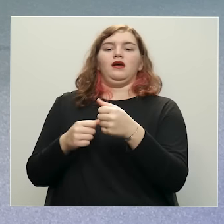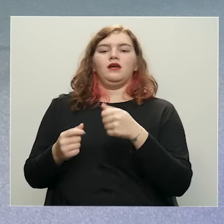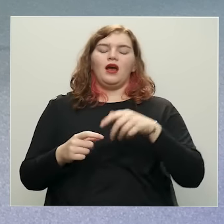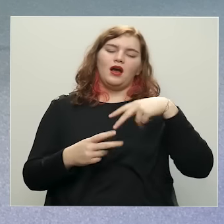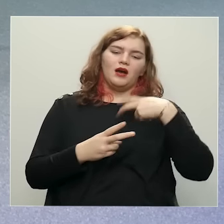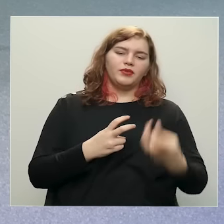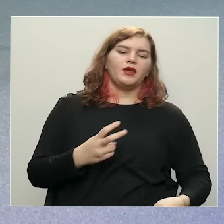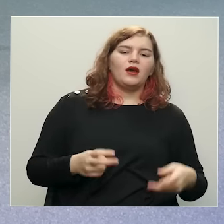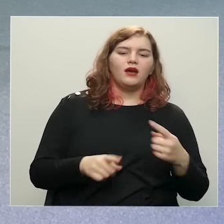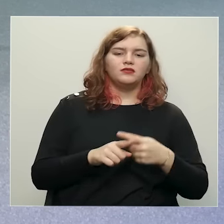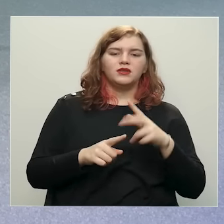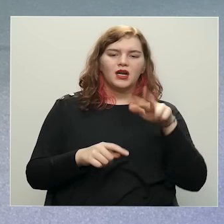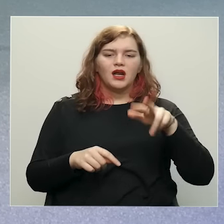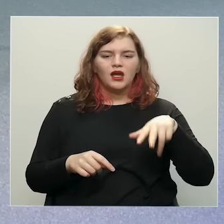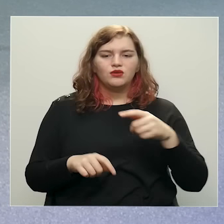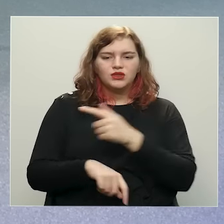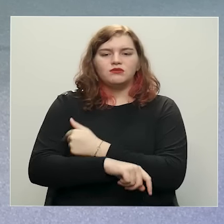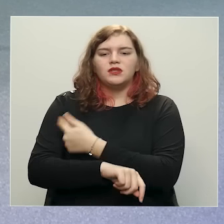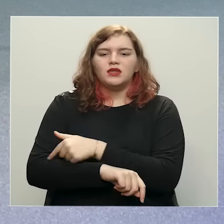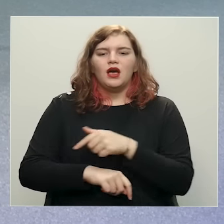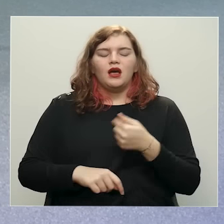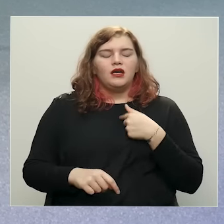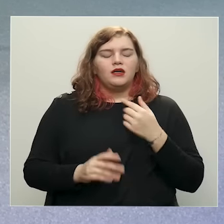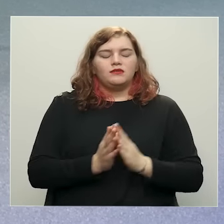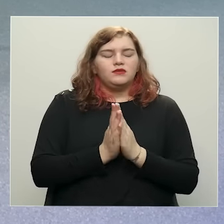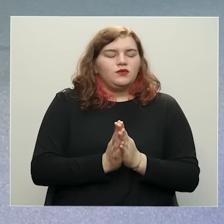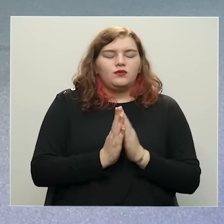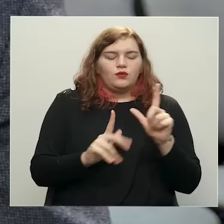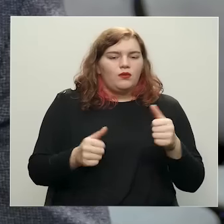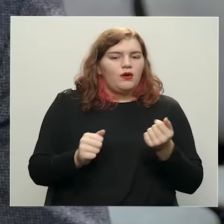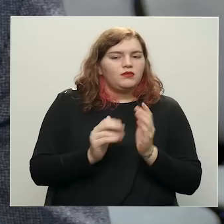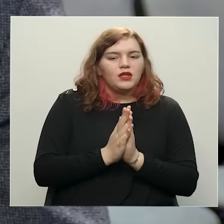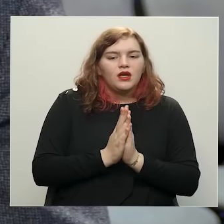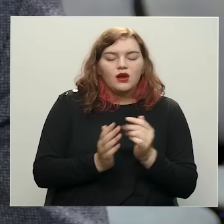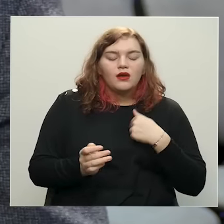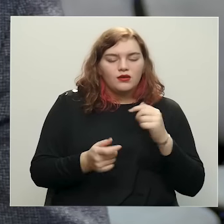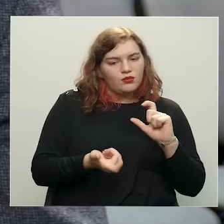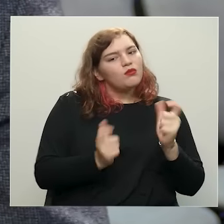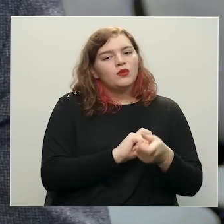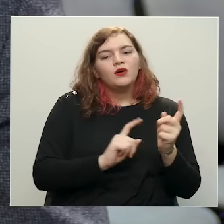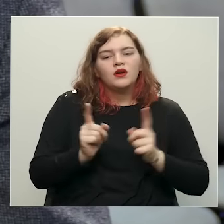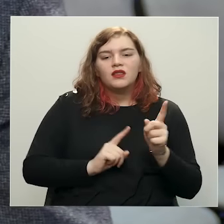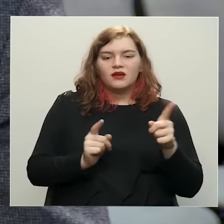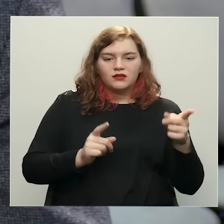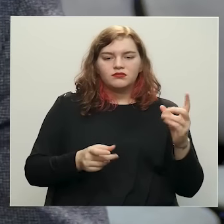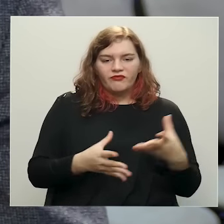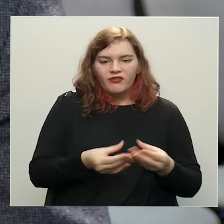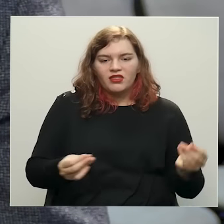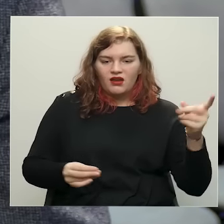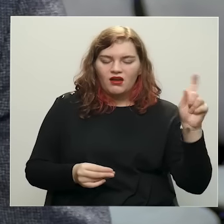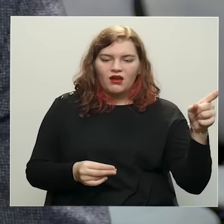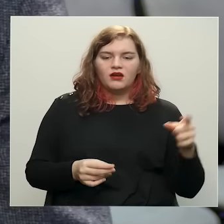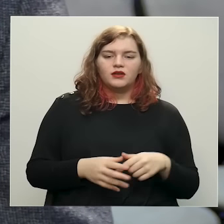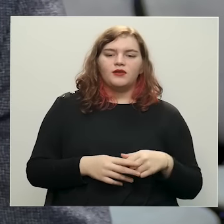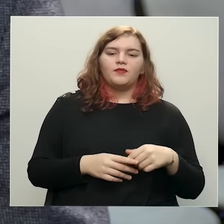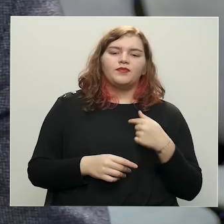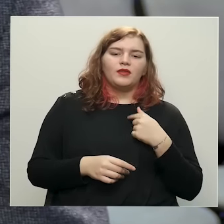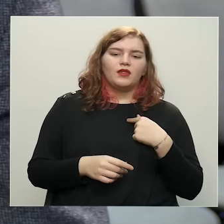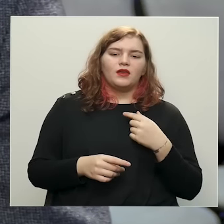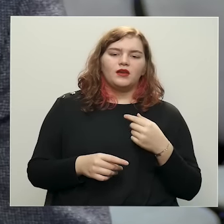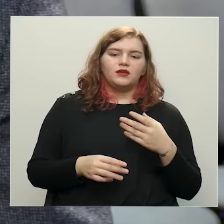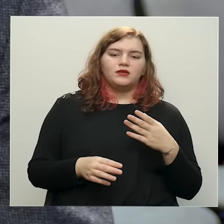de cement și 3 luni a stat în spital. 3 luni de zile și a revenit, dar în astea 3 luni de zile eu am luat-o pe calea